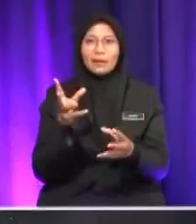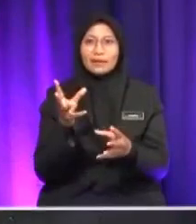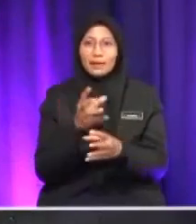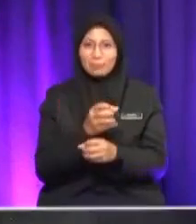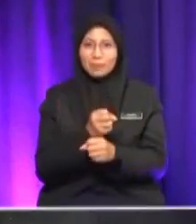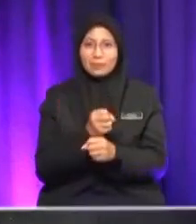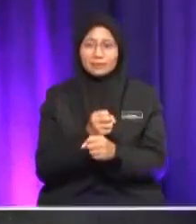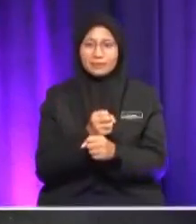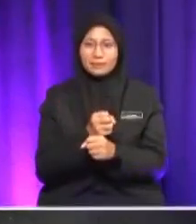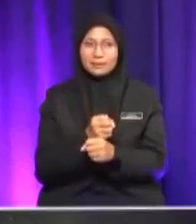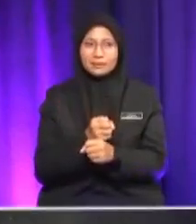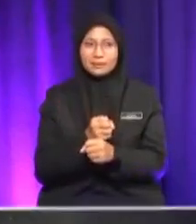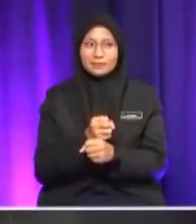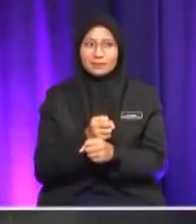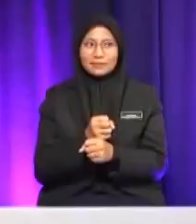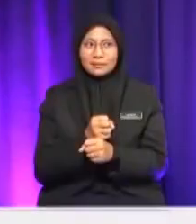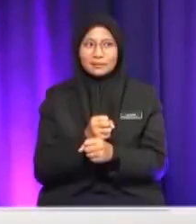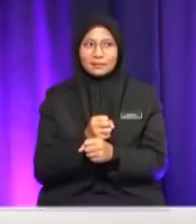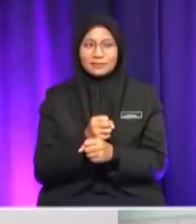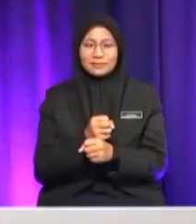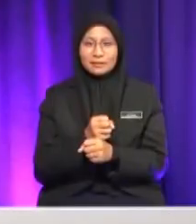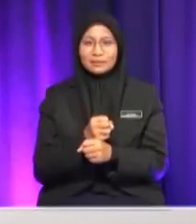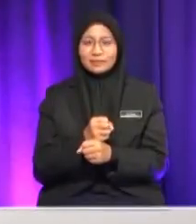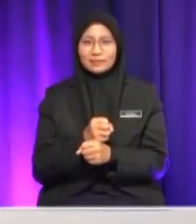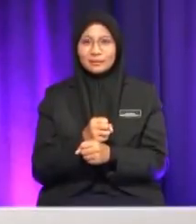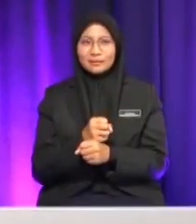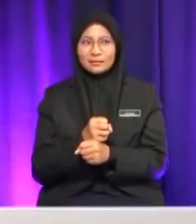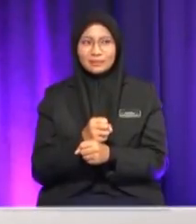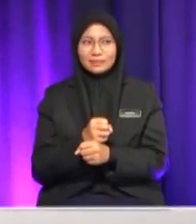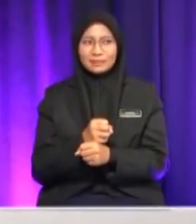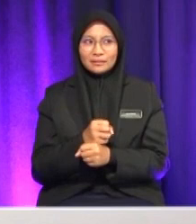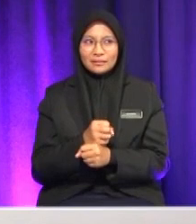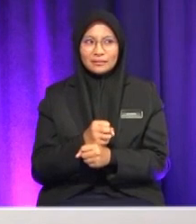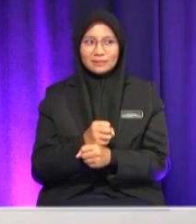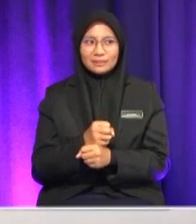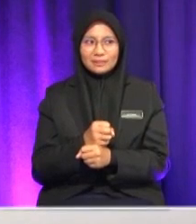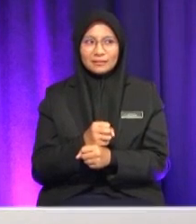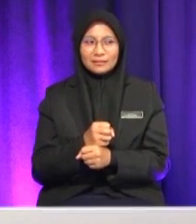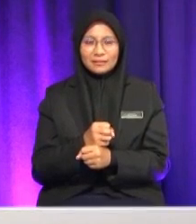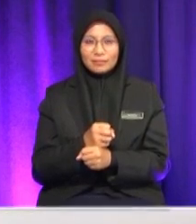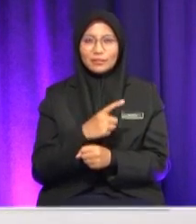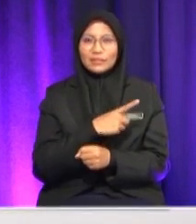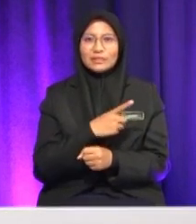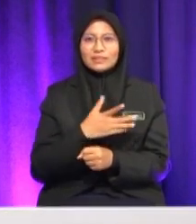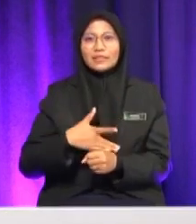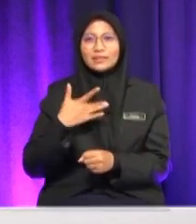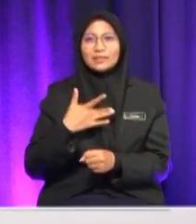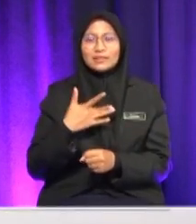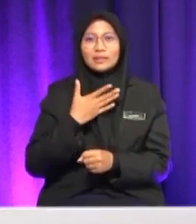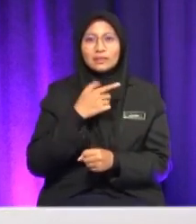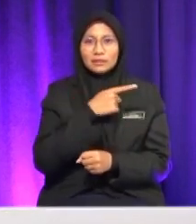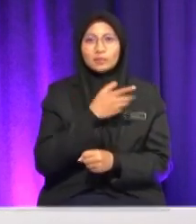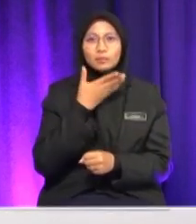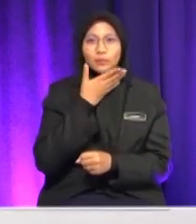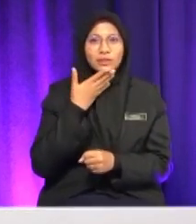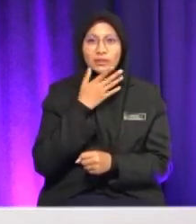Subhanu? Secara keseluruhan, sebagai saya seorang murid golongan yang muda, saya berasa kita perlu